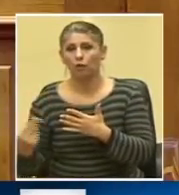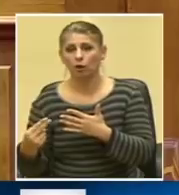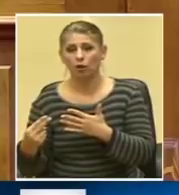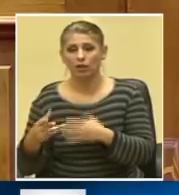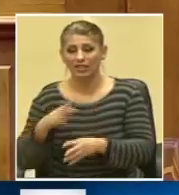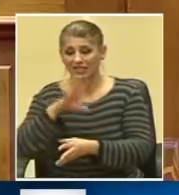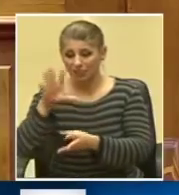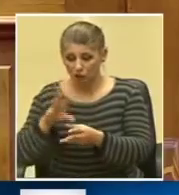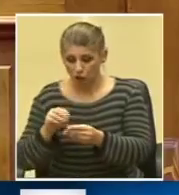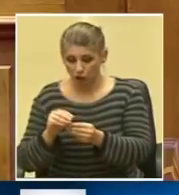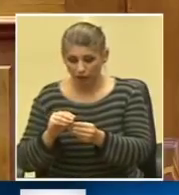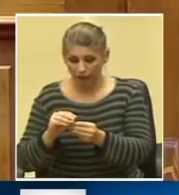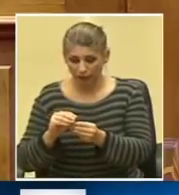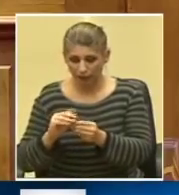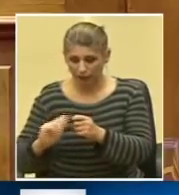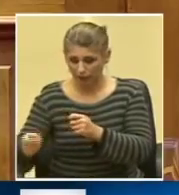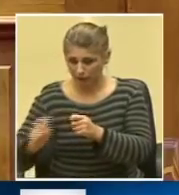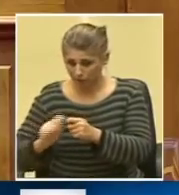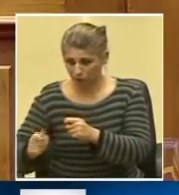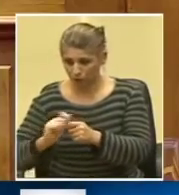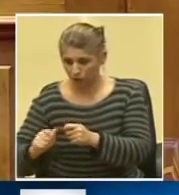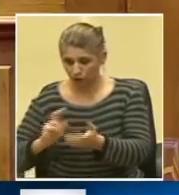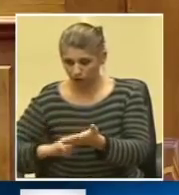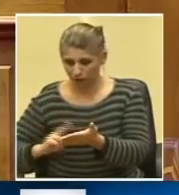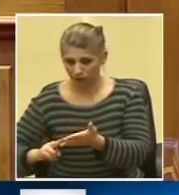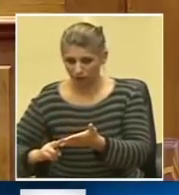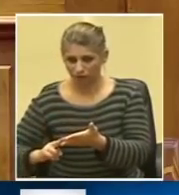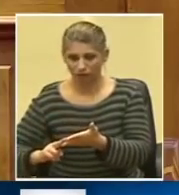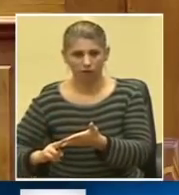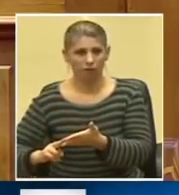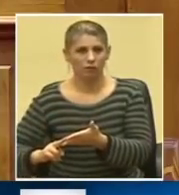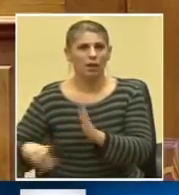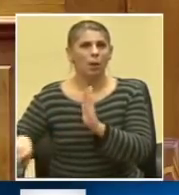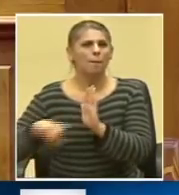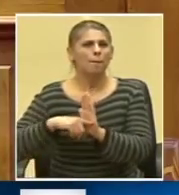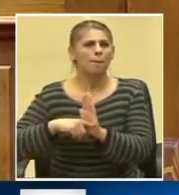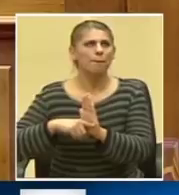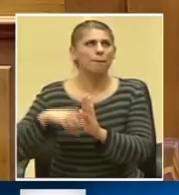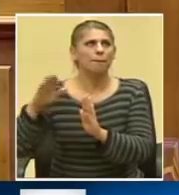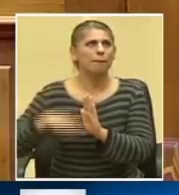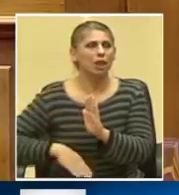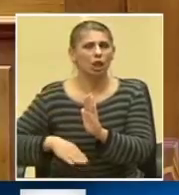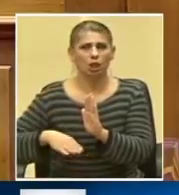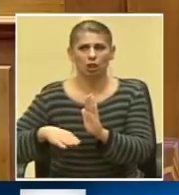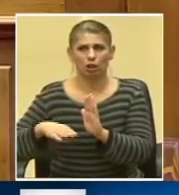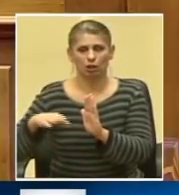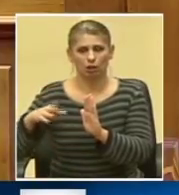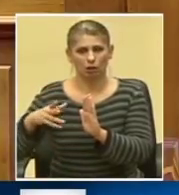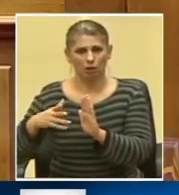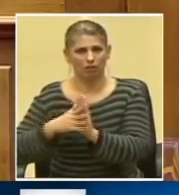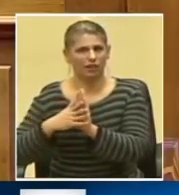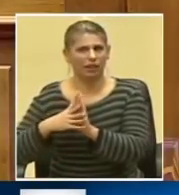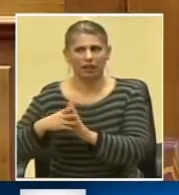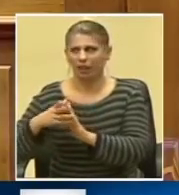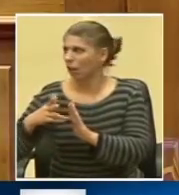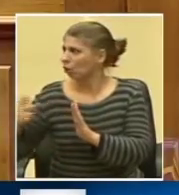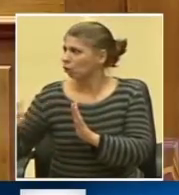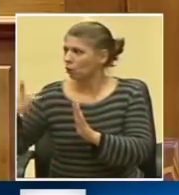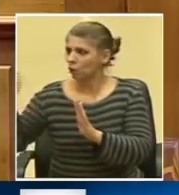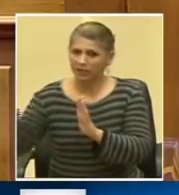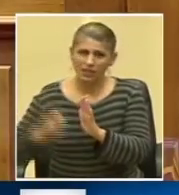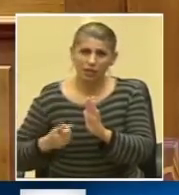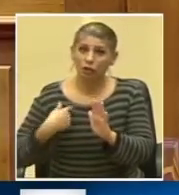εισφορές, μείον 38,10%. Συνεπώς, όταν λέμε όλη την εικόνα, λέμε όλη